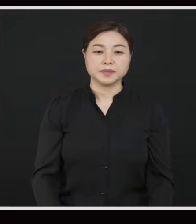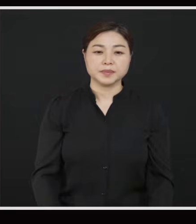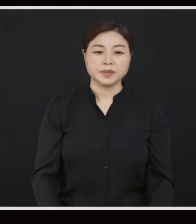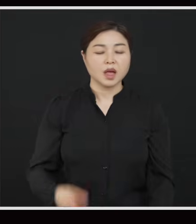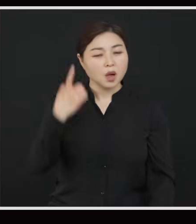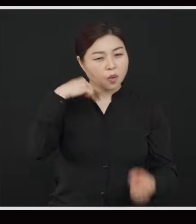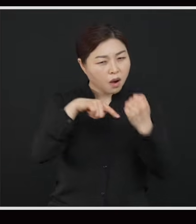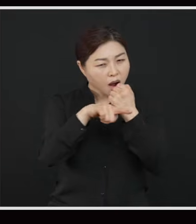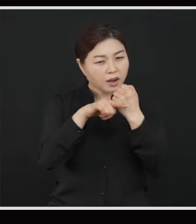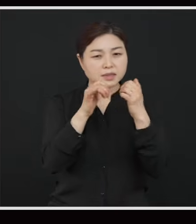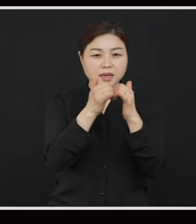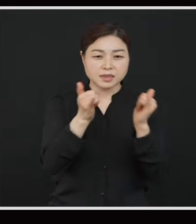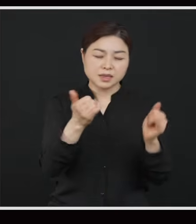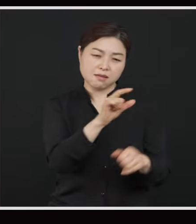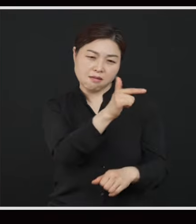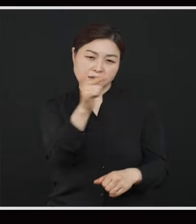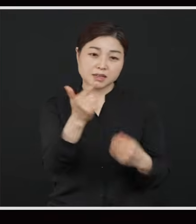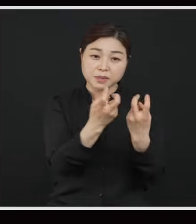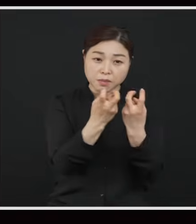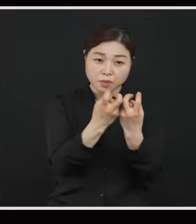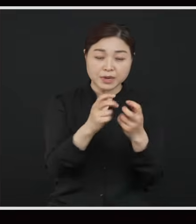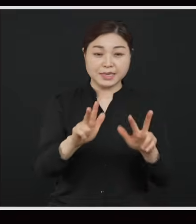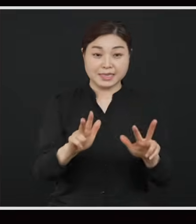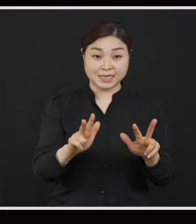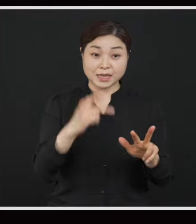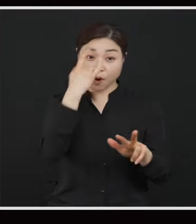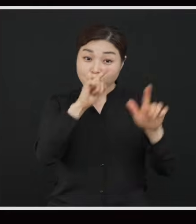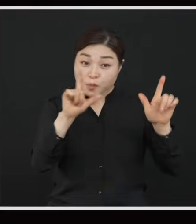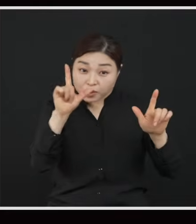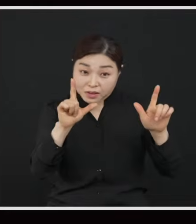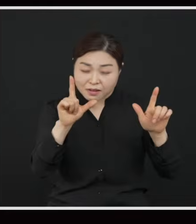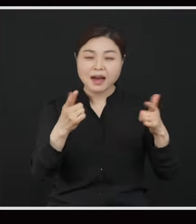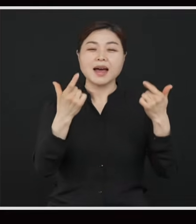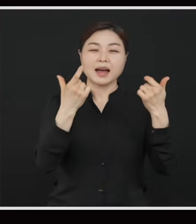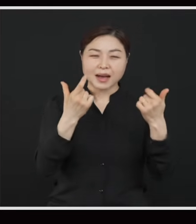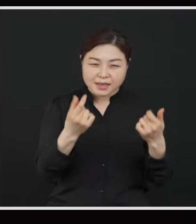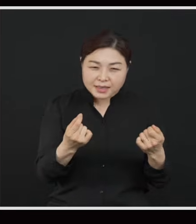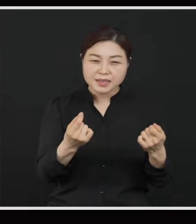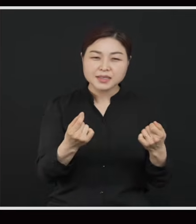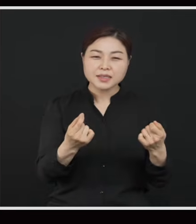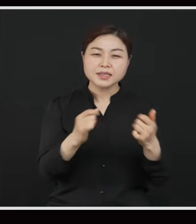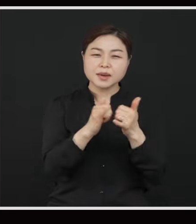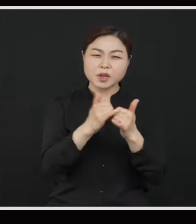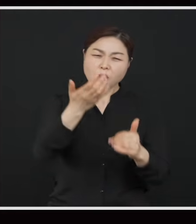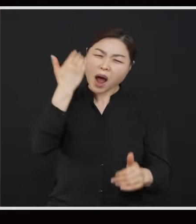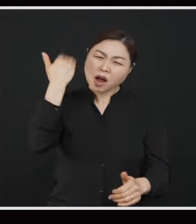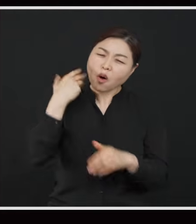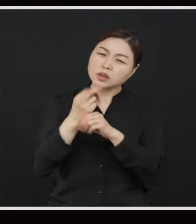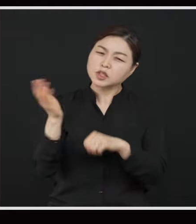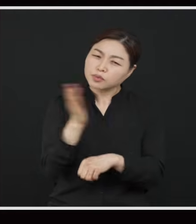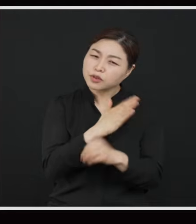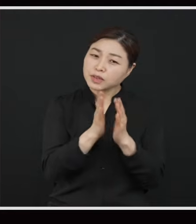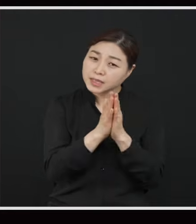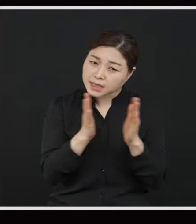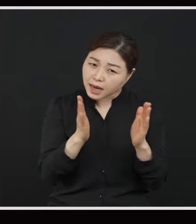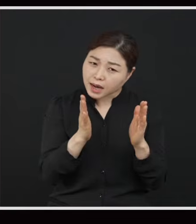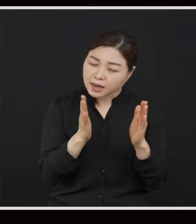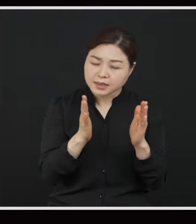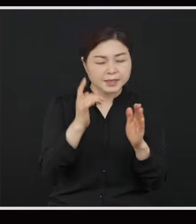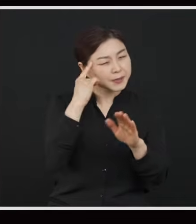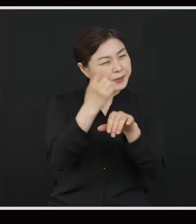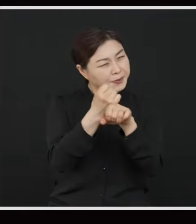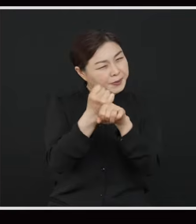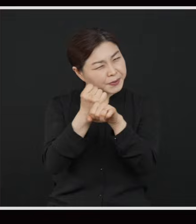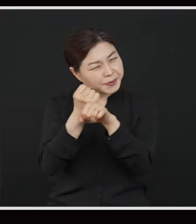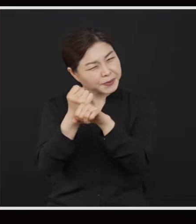그 과학자들이 여러 가지 다른 방법으로 현대 인류, 저희처럼 생긴 사람들이 얼마나 오랫동안 존재를 했을 것이냐.